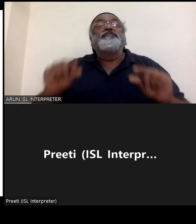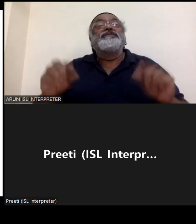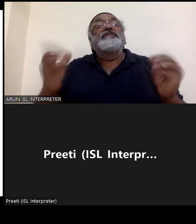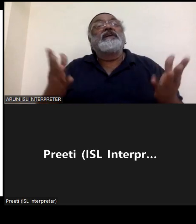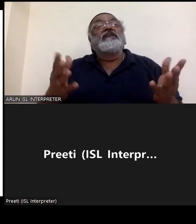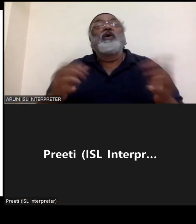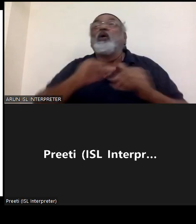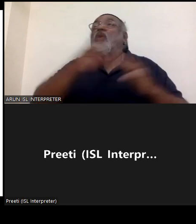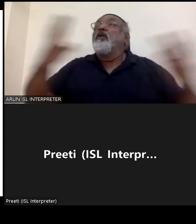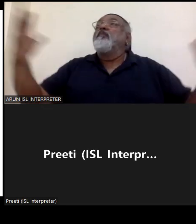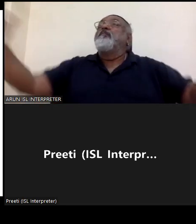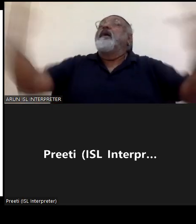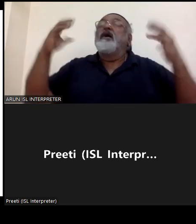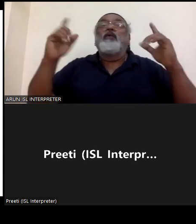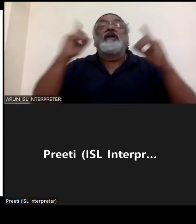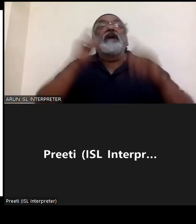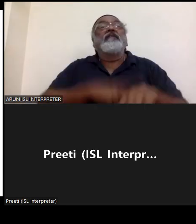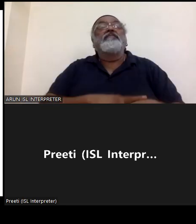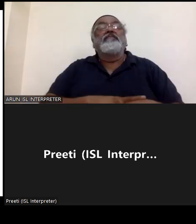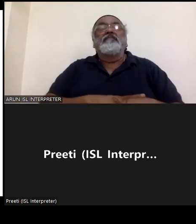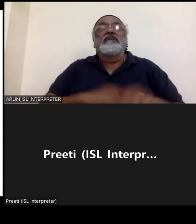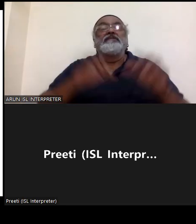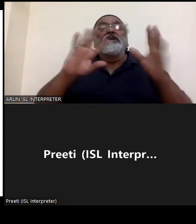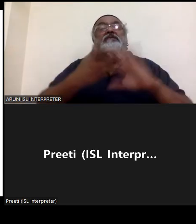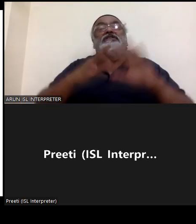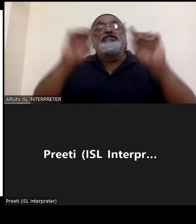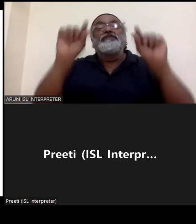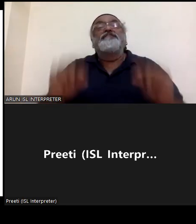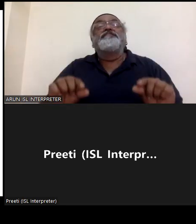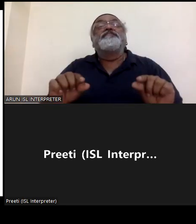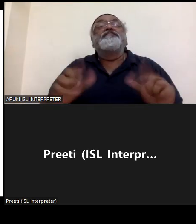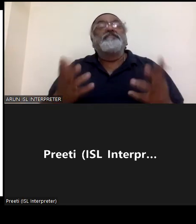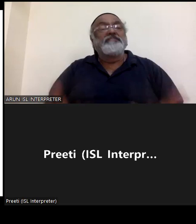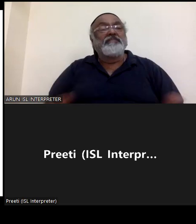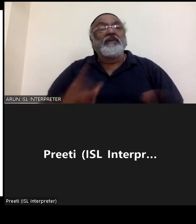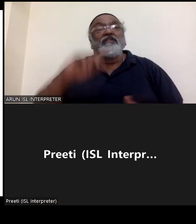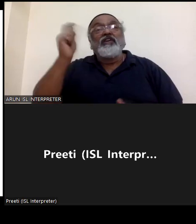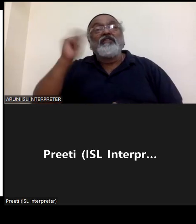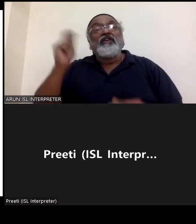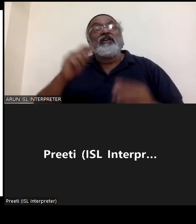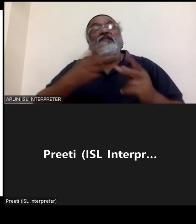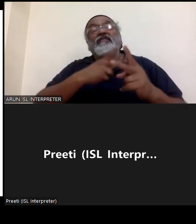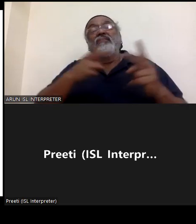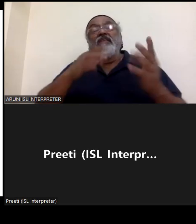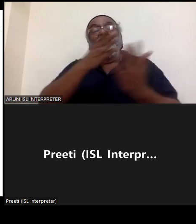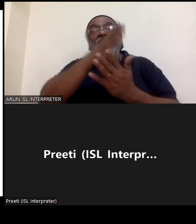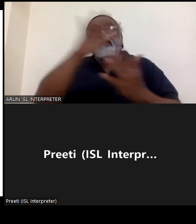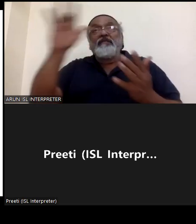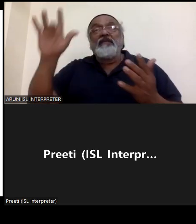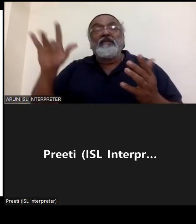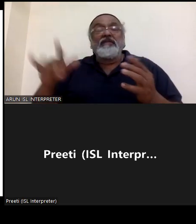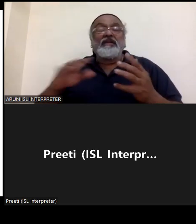वेल, ठीक है। तो इसी तरीके से आप अब्रॉड देखेंगे तो इस कंसेप्ट को अलग अलग जगह अप्लाई किया गया